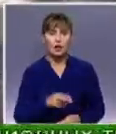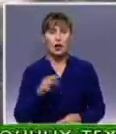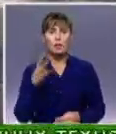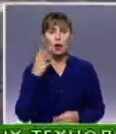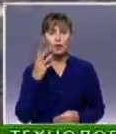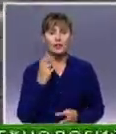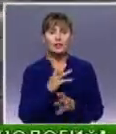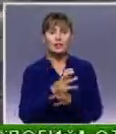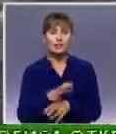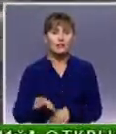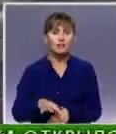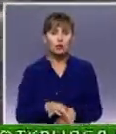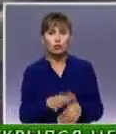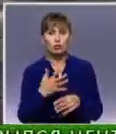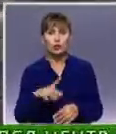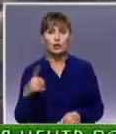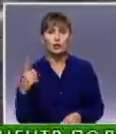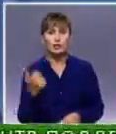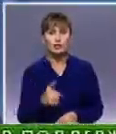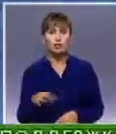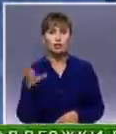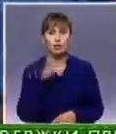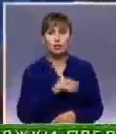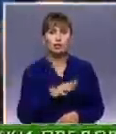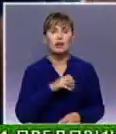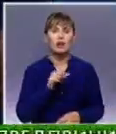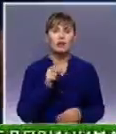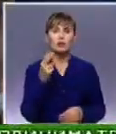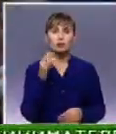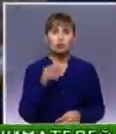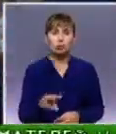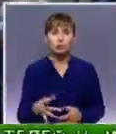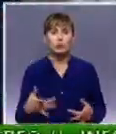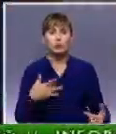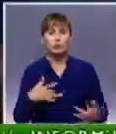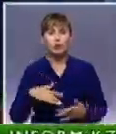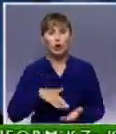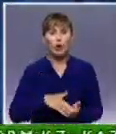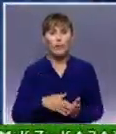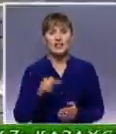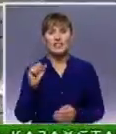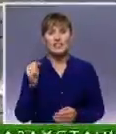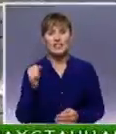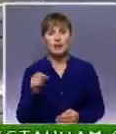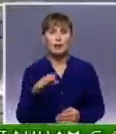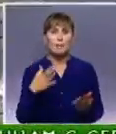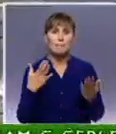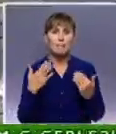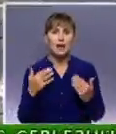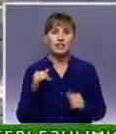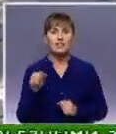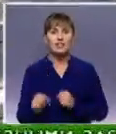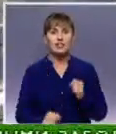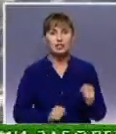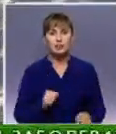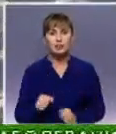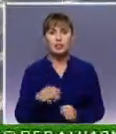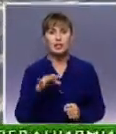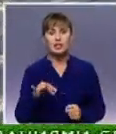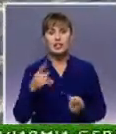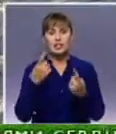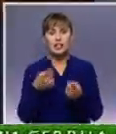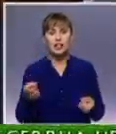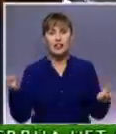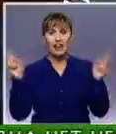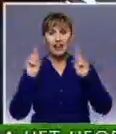Алматы скелет водит уже неделю. Он успел побывать на Арбате, возле театра оперы и балета, в скверах и парках. На велосипедистов из Словакии,